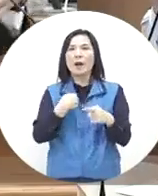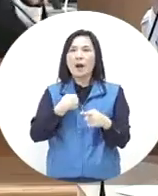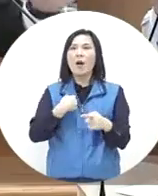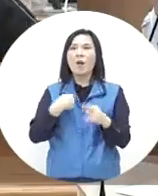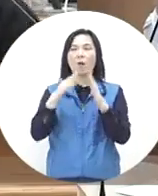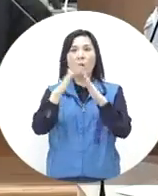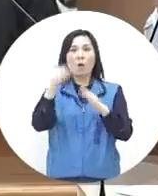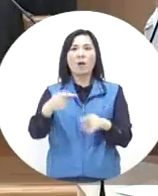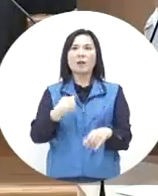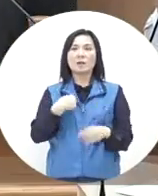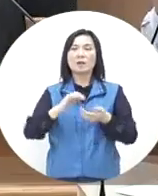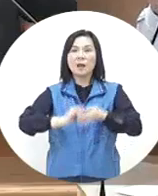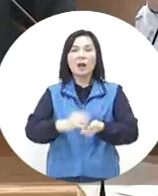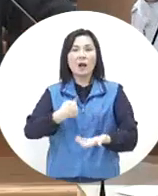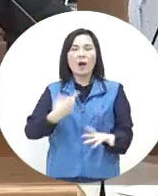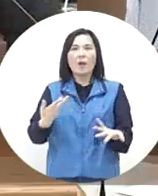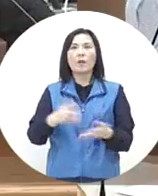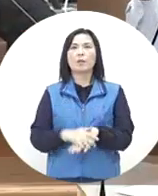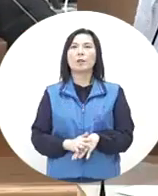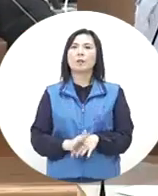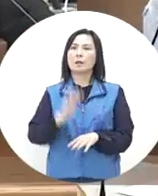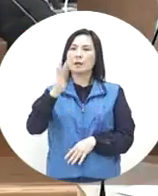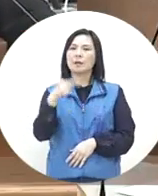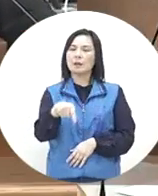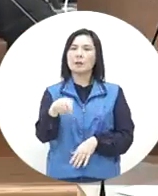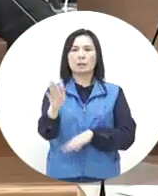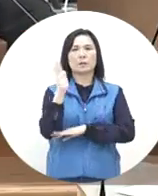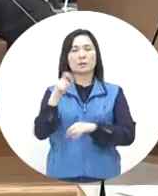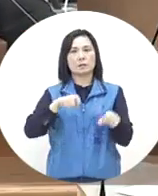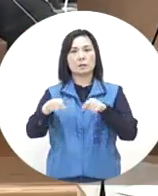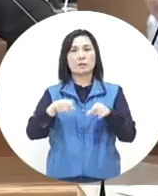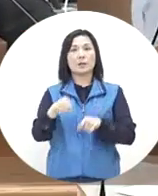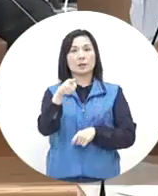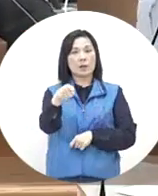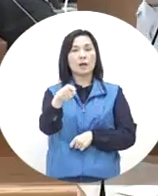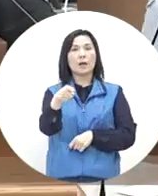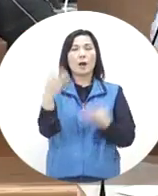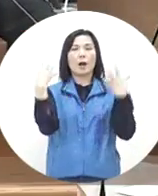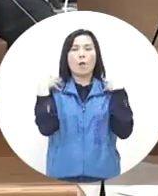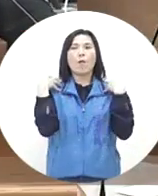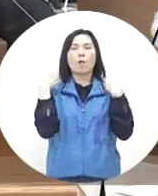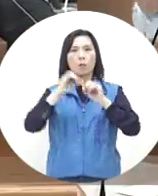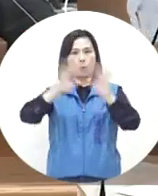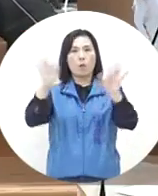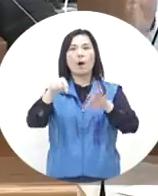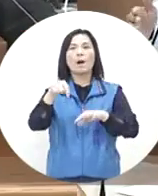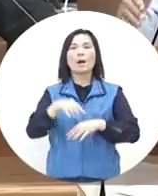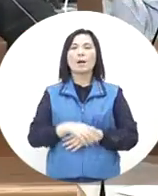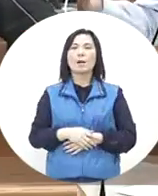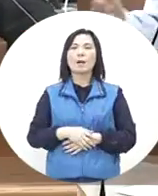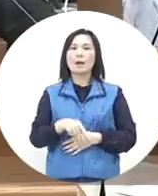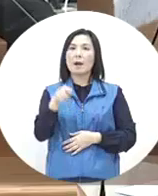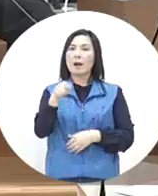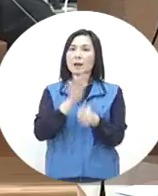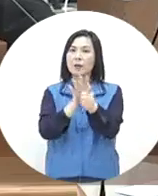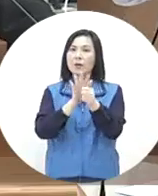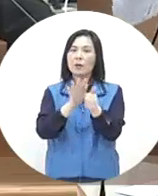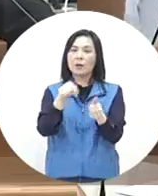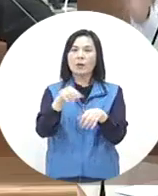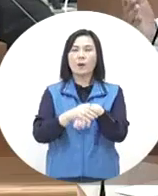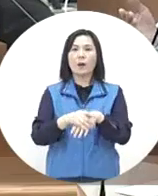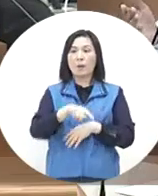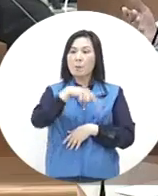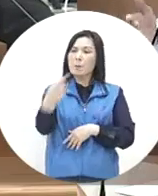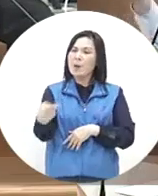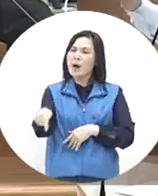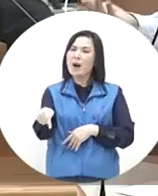天你来做，因为这政策是你，政策是你啥个？因为你推动的，我很怕说下一个根本就没有听